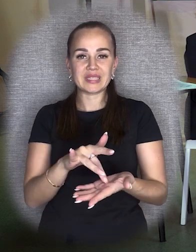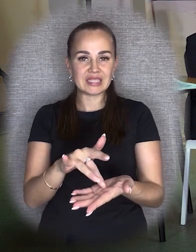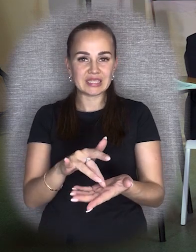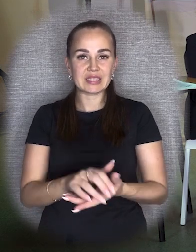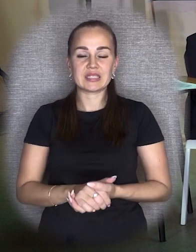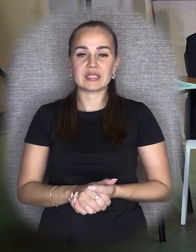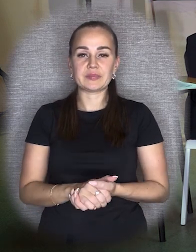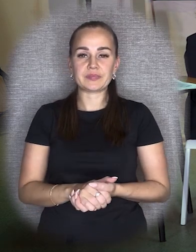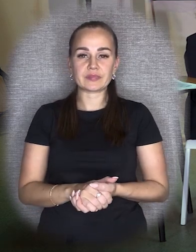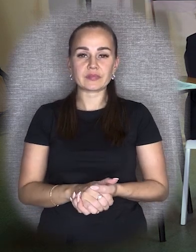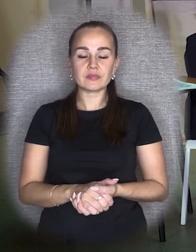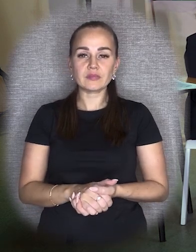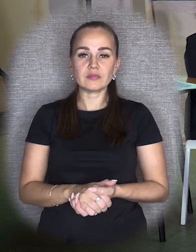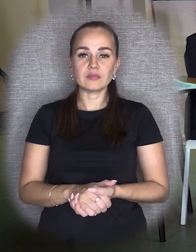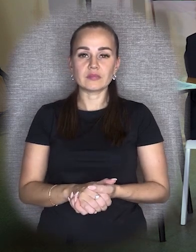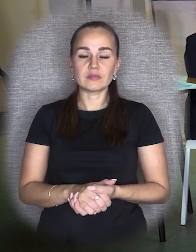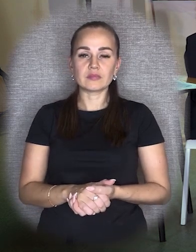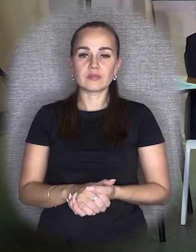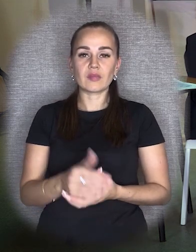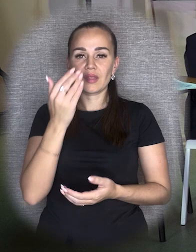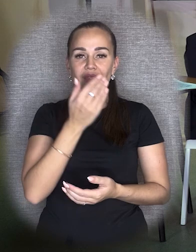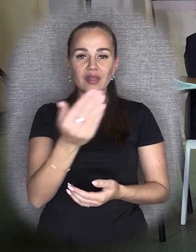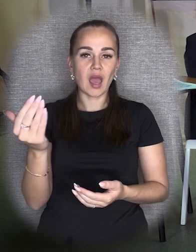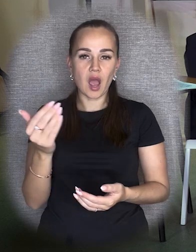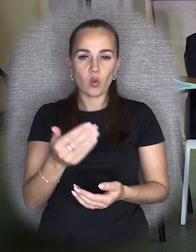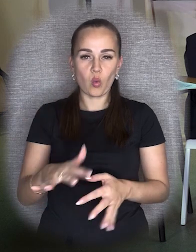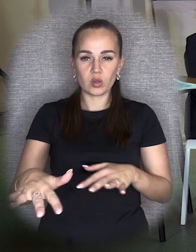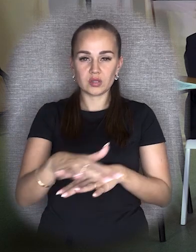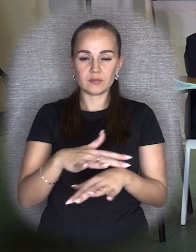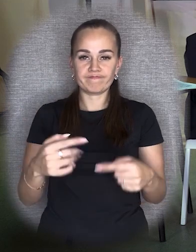«Экспедиции», да, то есть это народы